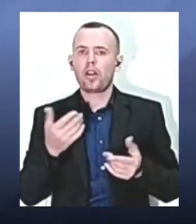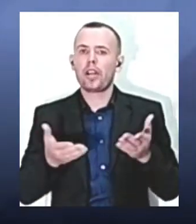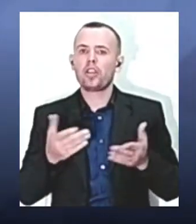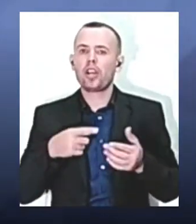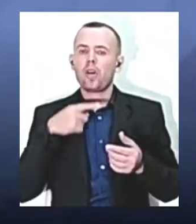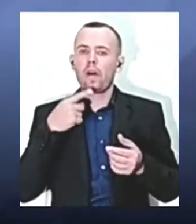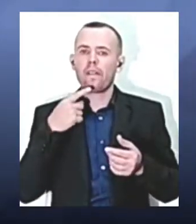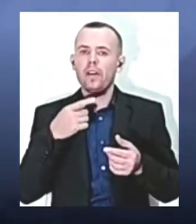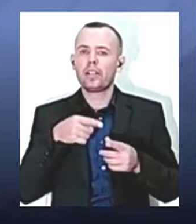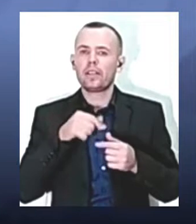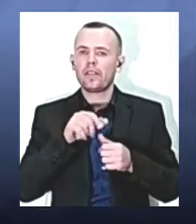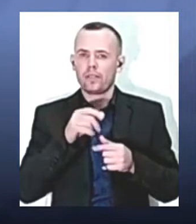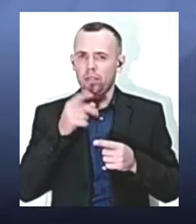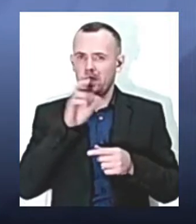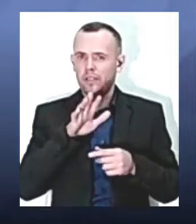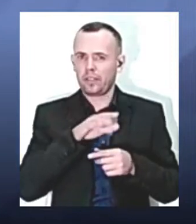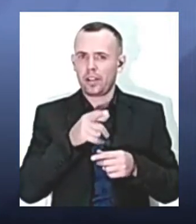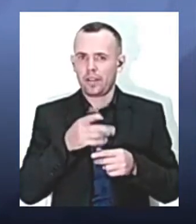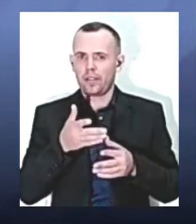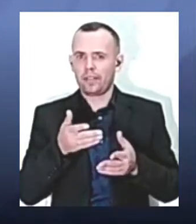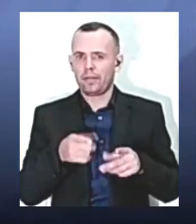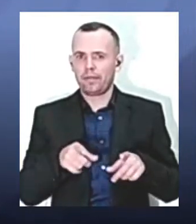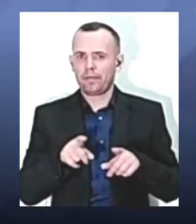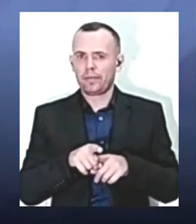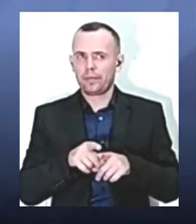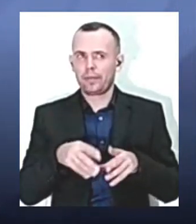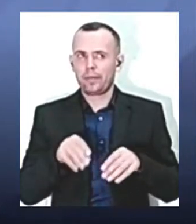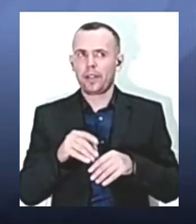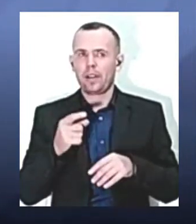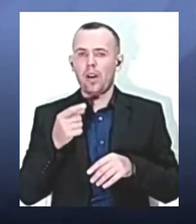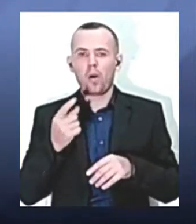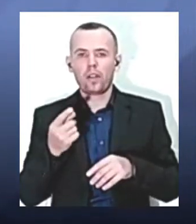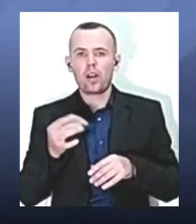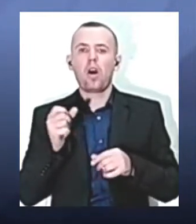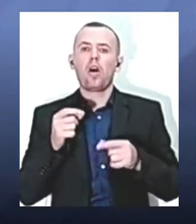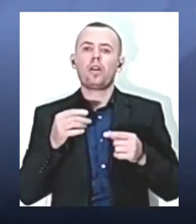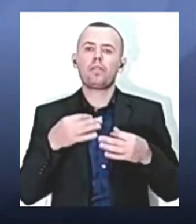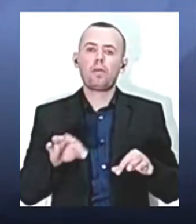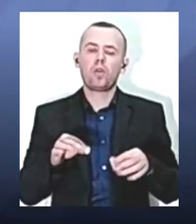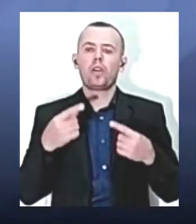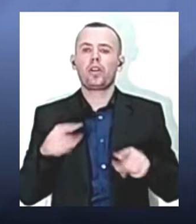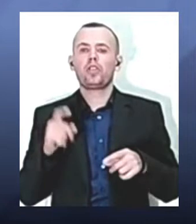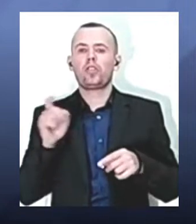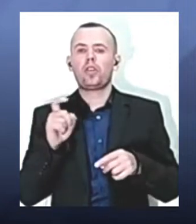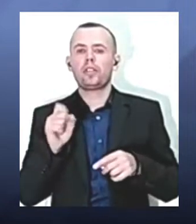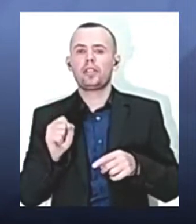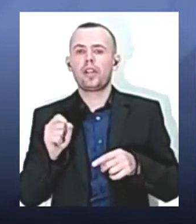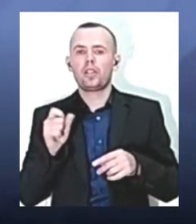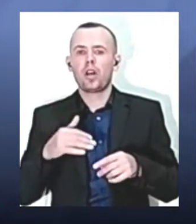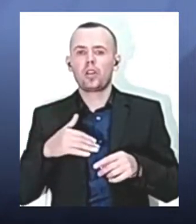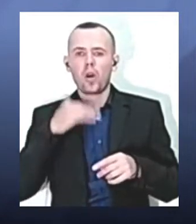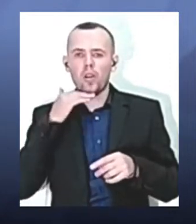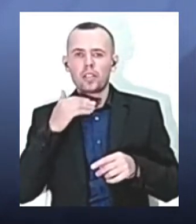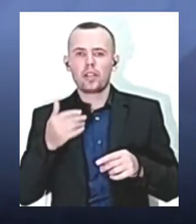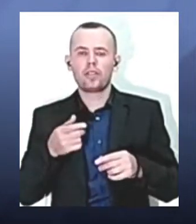приблизно три рівні третини. Одна за свободу, інша за пріоритетність достатку і готовність пожертвувати окремими